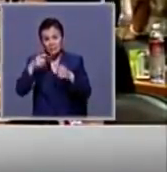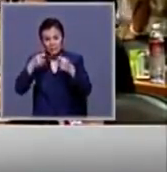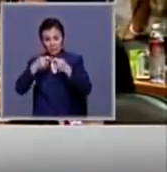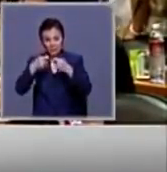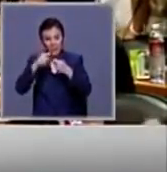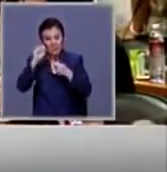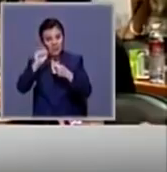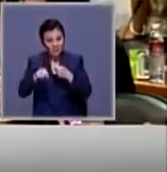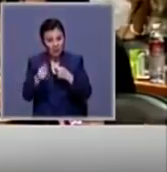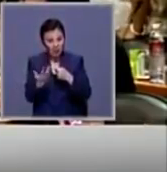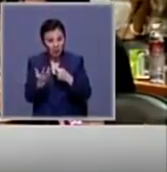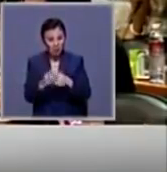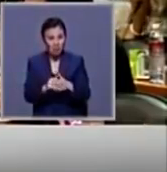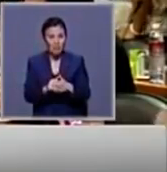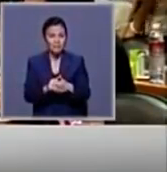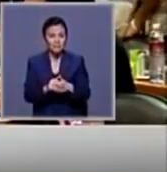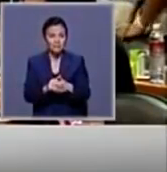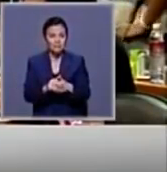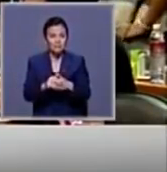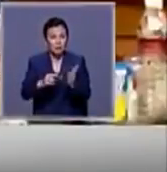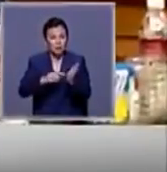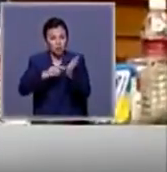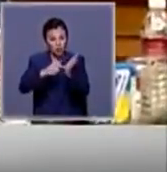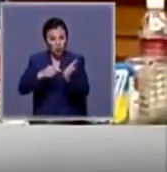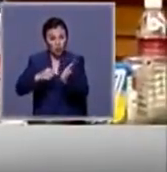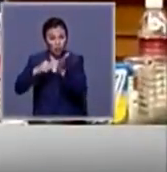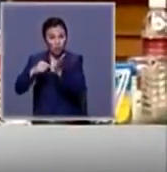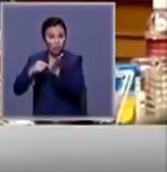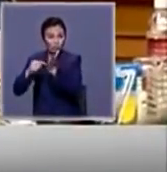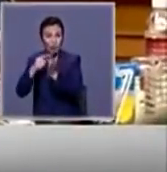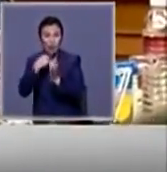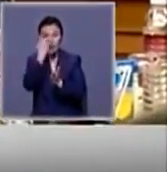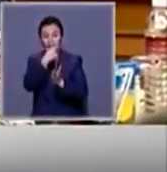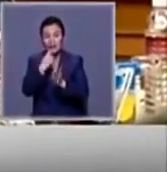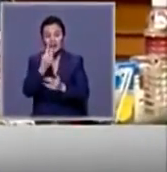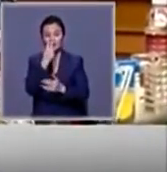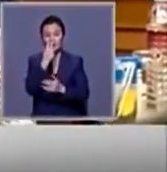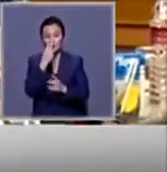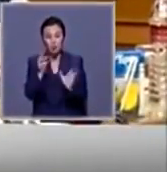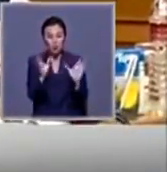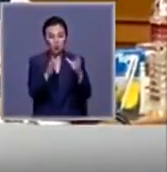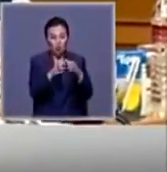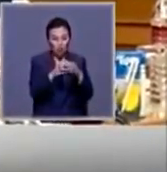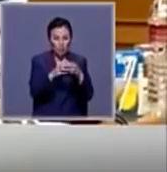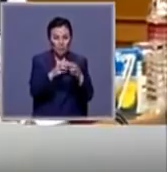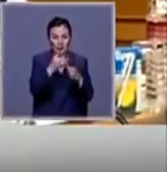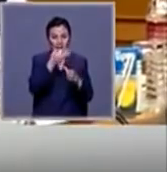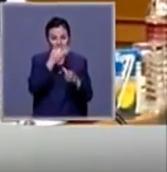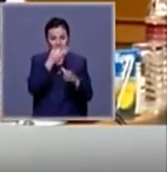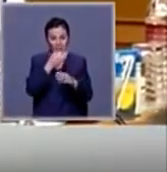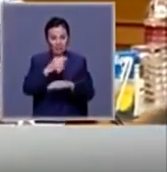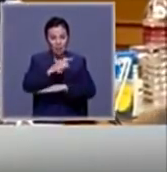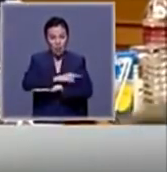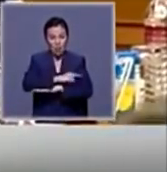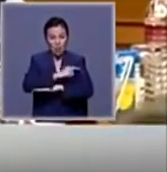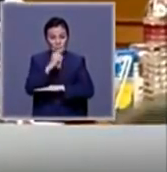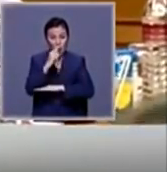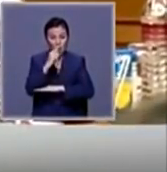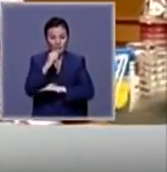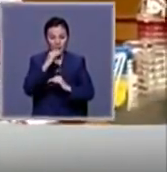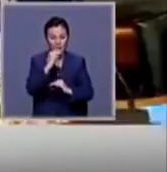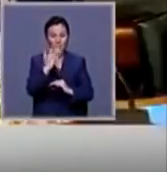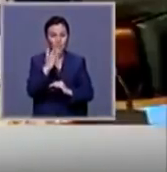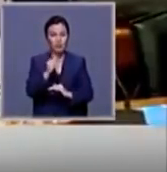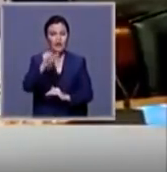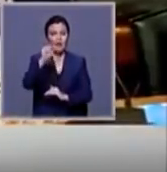วิศวกรรมสถานอะไรพวกนี้ป่ะอันนี้ส่งได้ไหมใช่ไหมใครจะส่งได้เนี่ยก็เขาจะกำหนดภายใน20วันหลังจากระเบียบที่มีผล